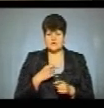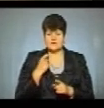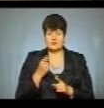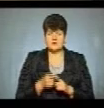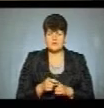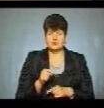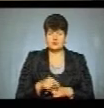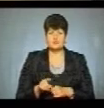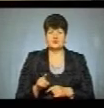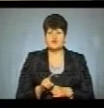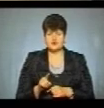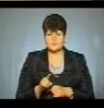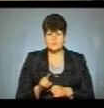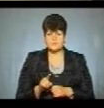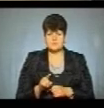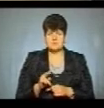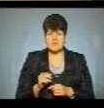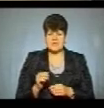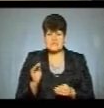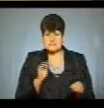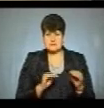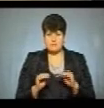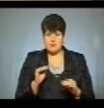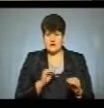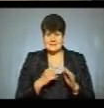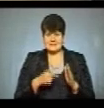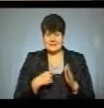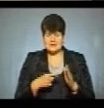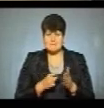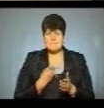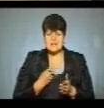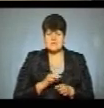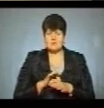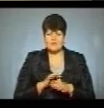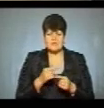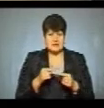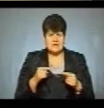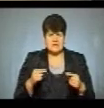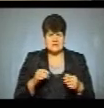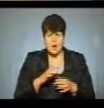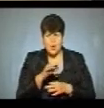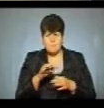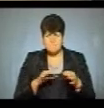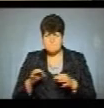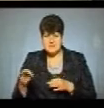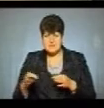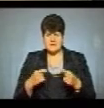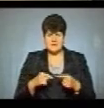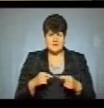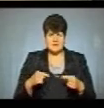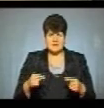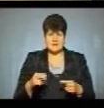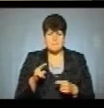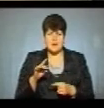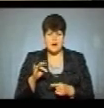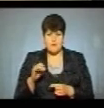що при зборці даного дізеля майстер проводить різні обміри різного гатунку, різними